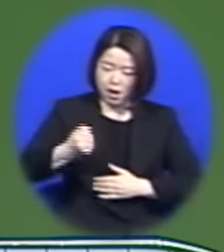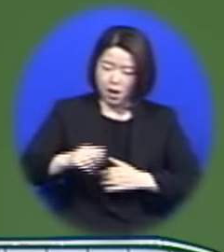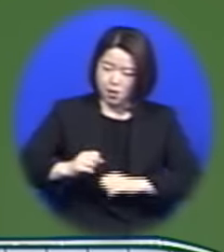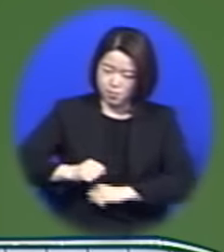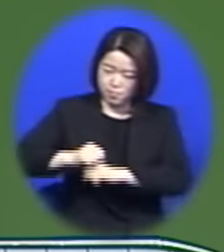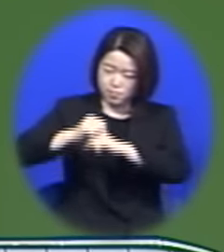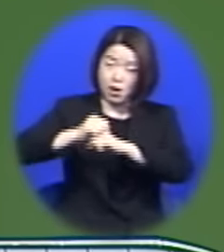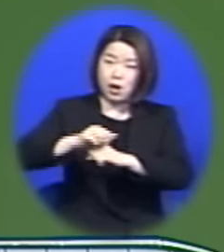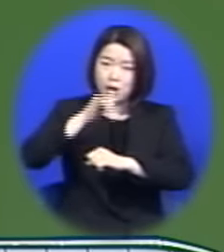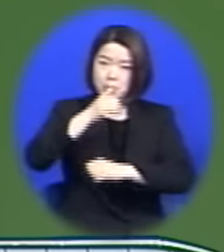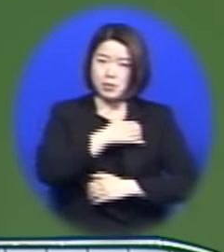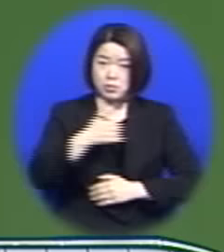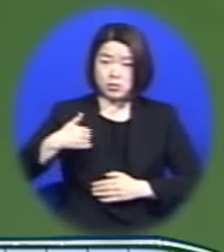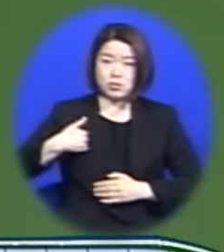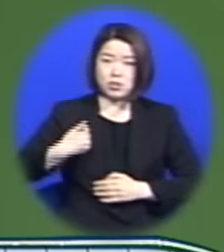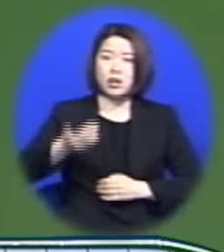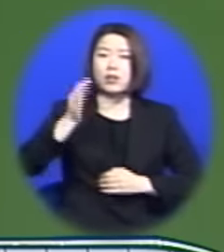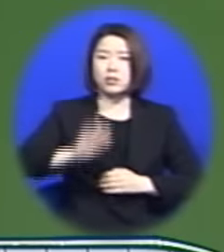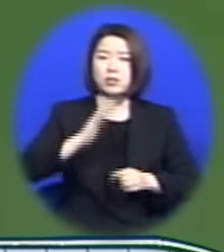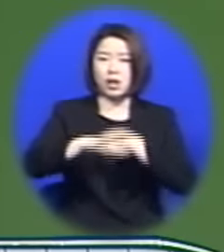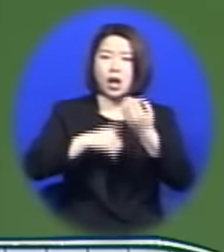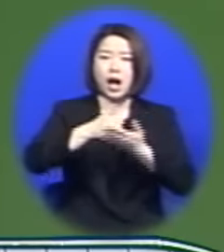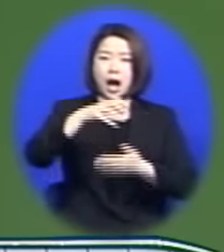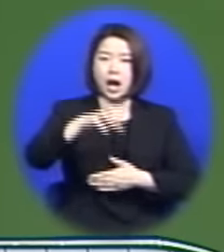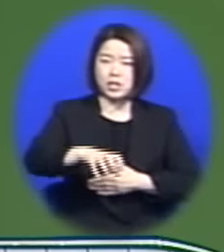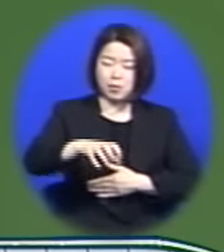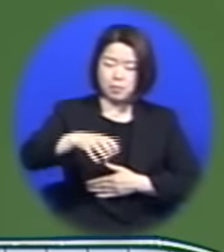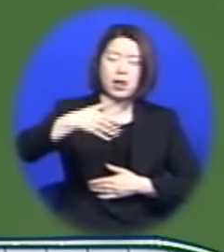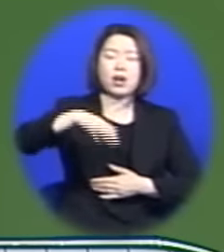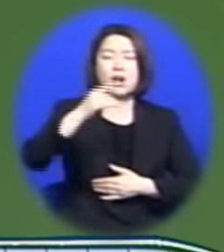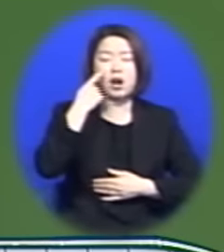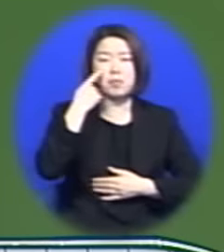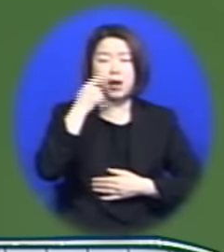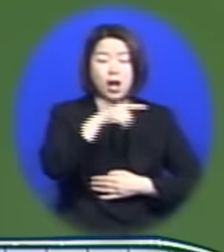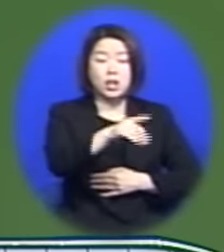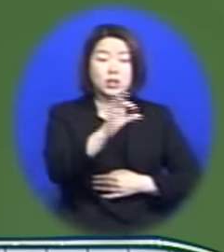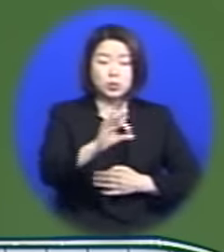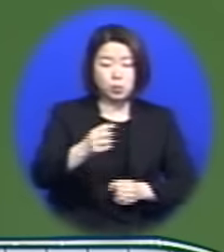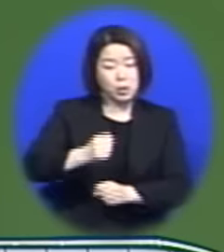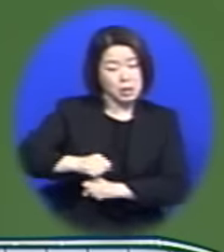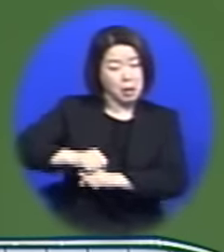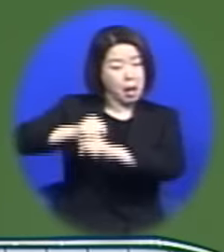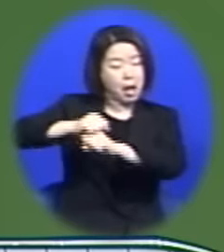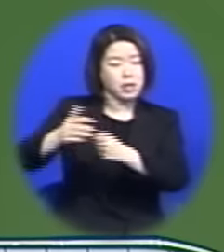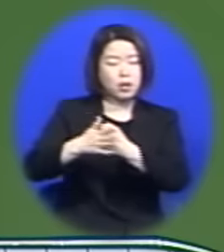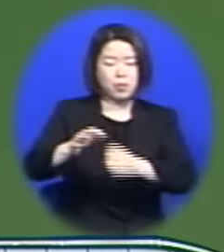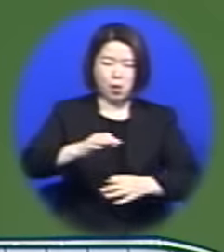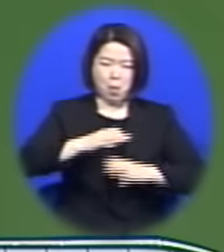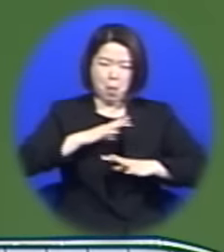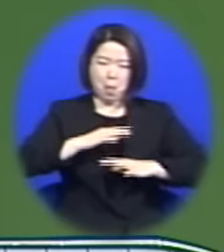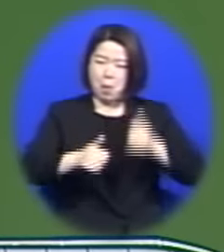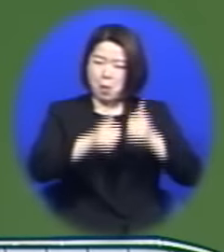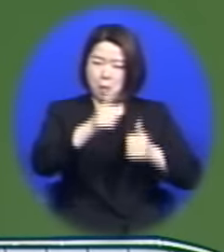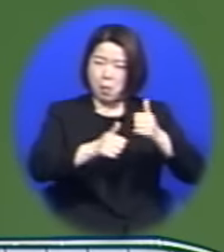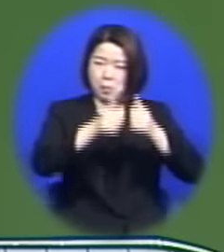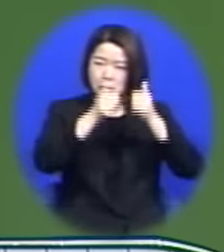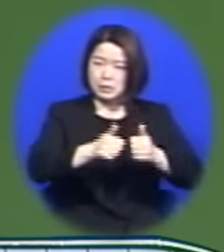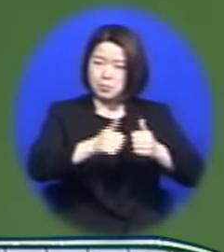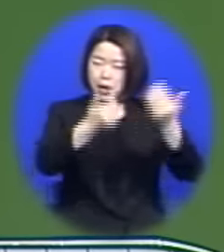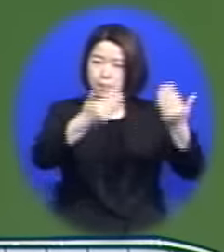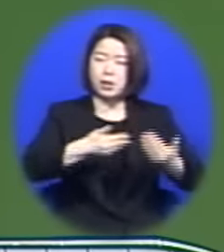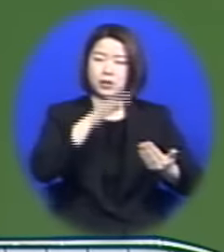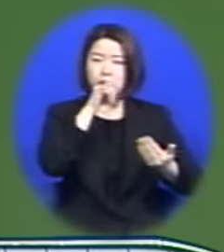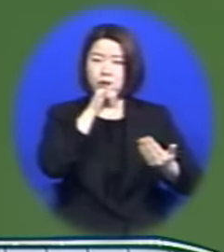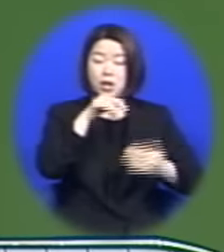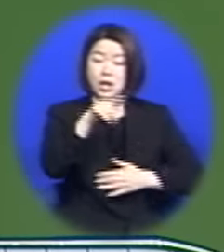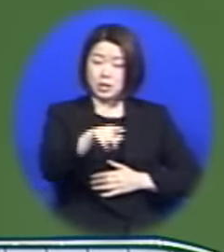앞에 가보세요 그 싸운 돈으로 인하여 그는 무서운 심판을 받습니다 그 돈으로 자기를